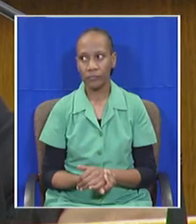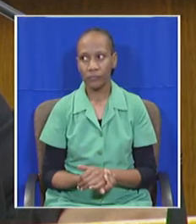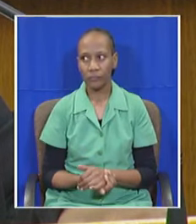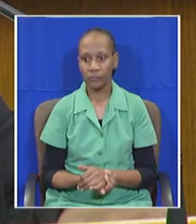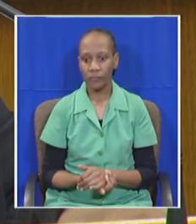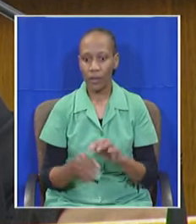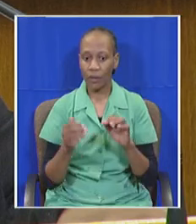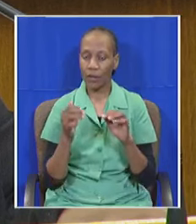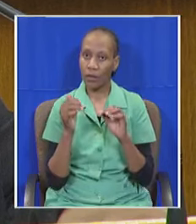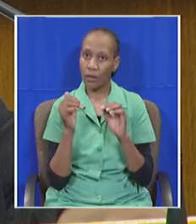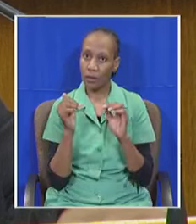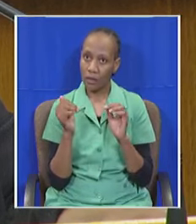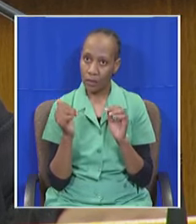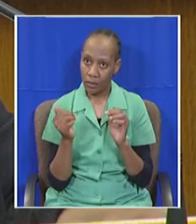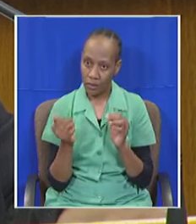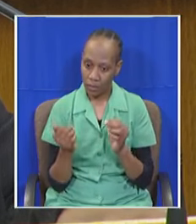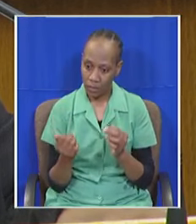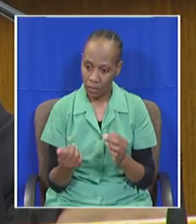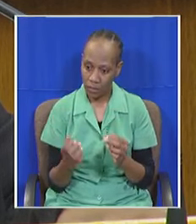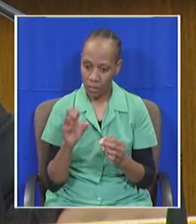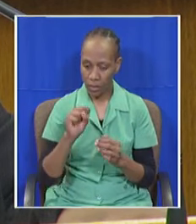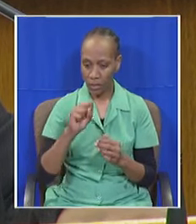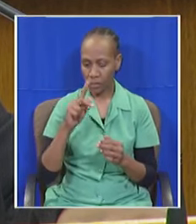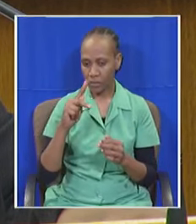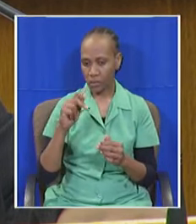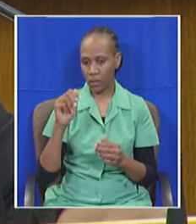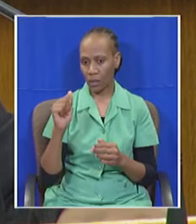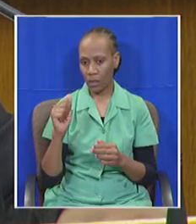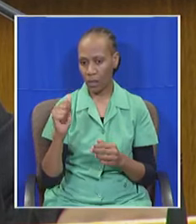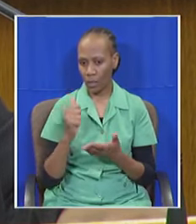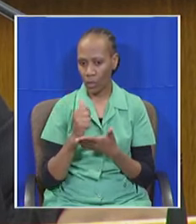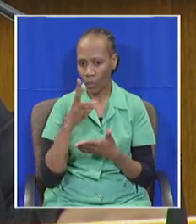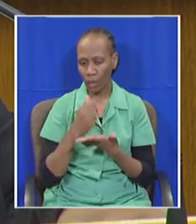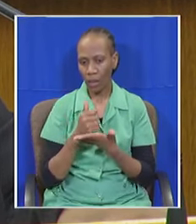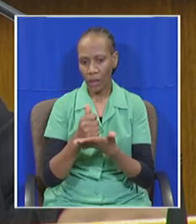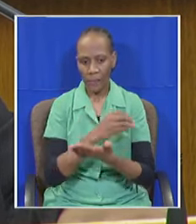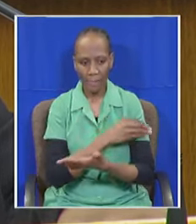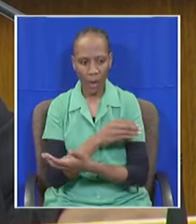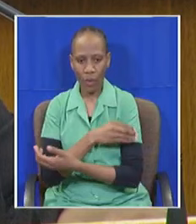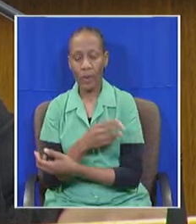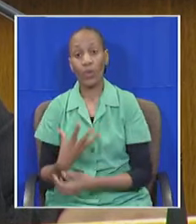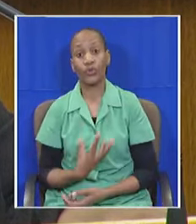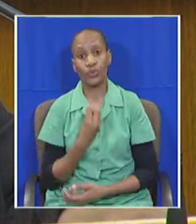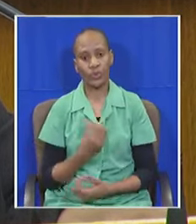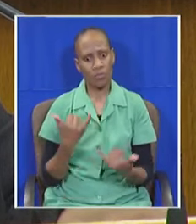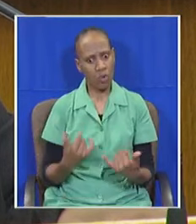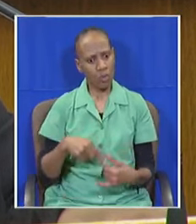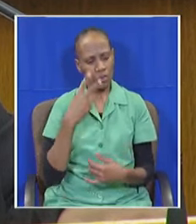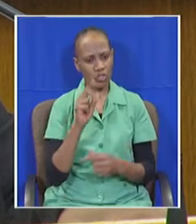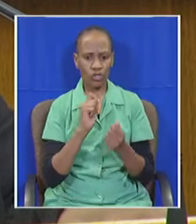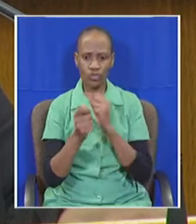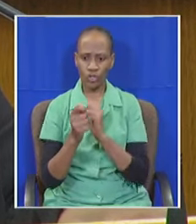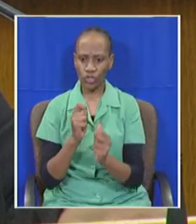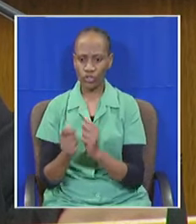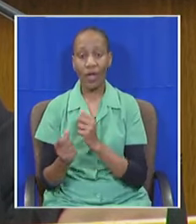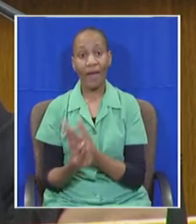SKA om te sien dat jong mense bemagtig word, want ons sien alreeds veranderinge en uitdagings wat aangespreek word.